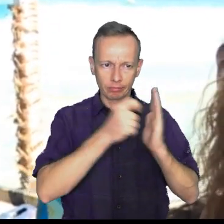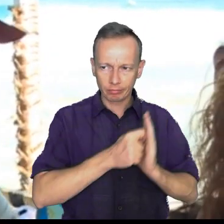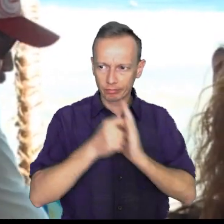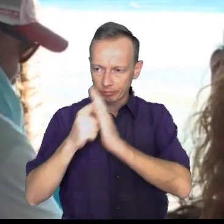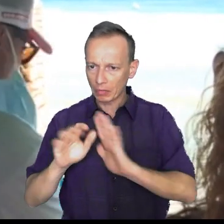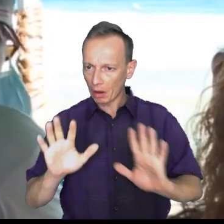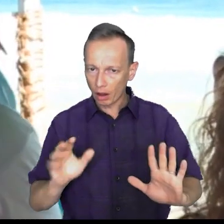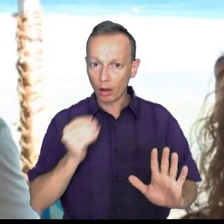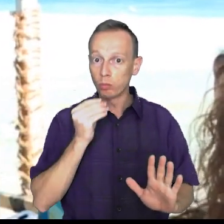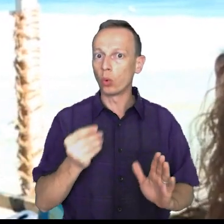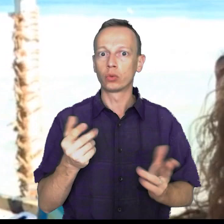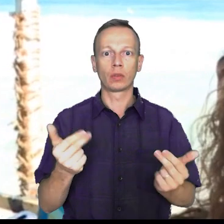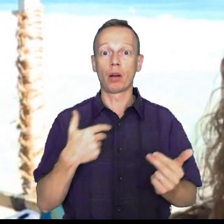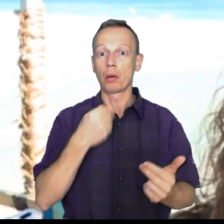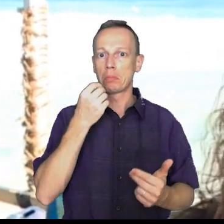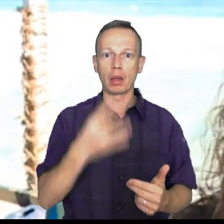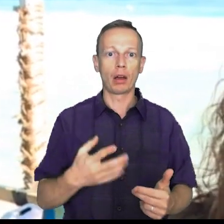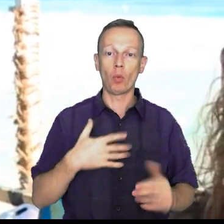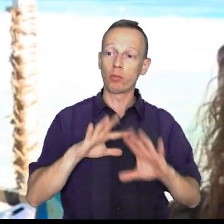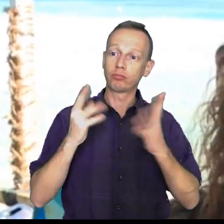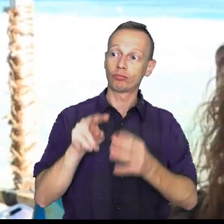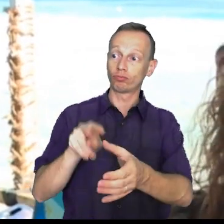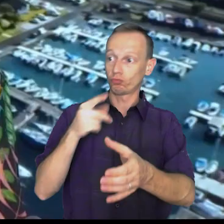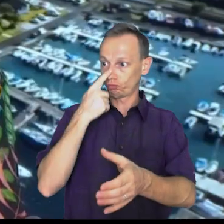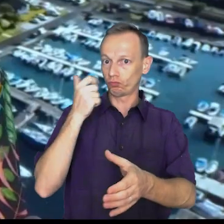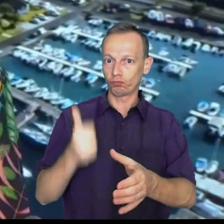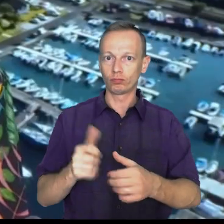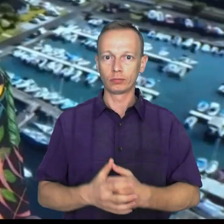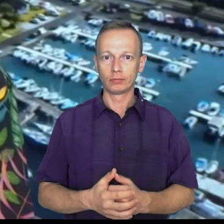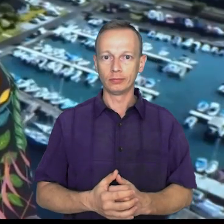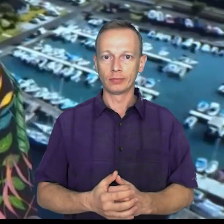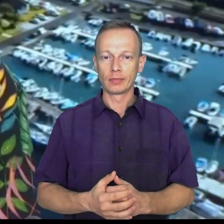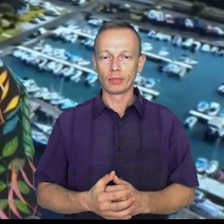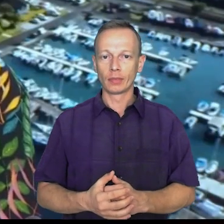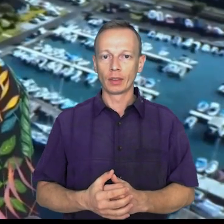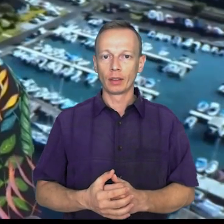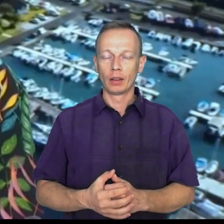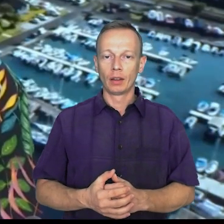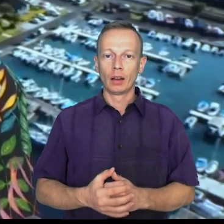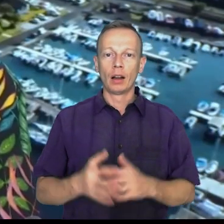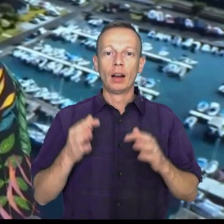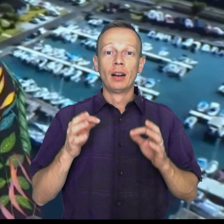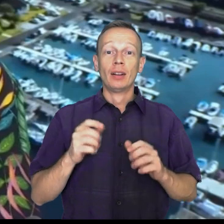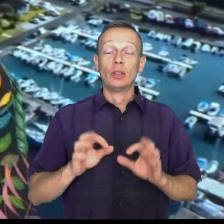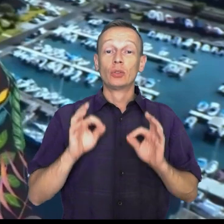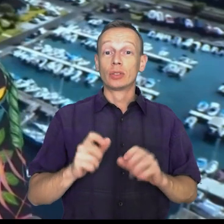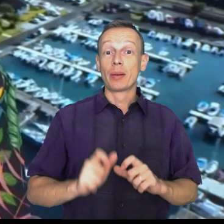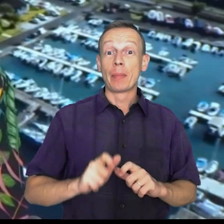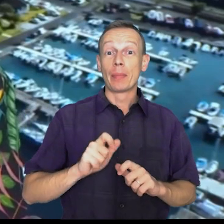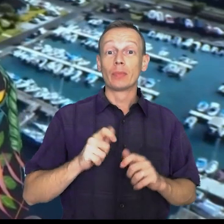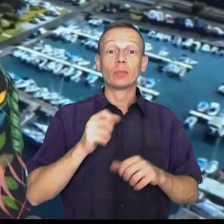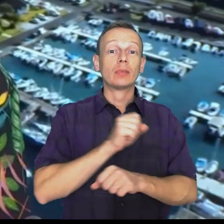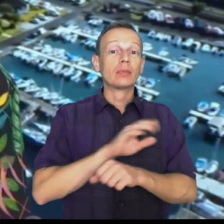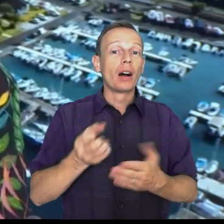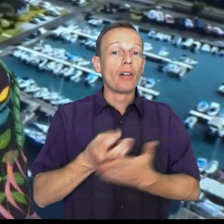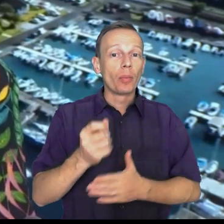pour l'instant, ça c'est très bon. Moi, je suis très content de ce qui se passe pour le moment. Voilà, et n'oubliez pas donc que notre page spéciale, c'est juste après